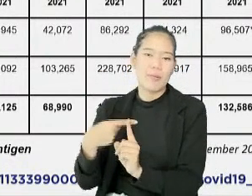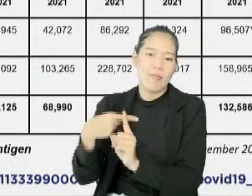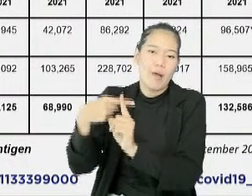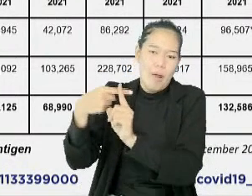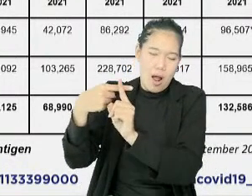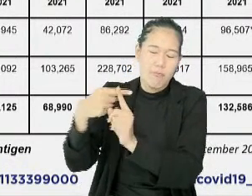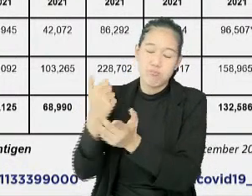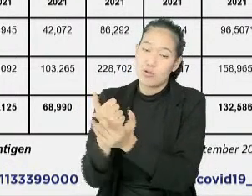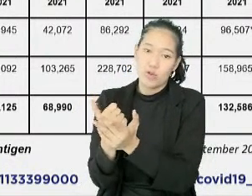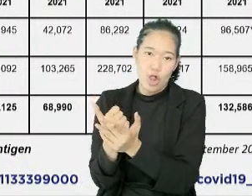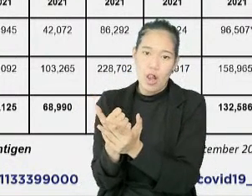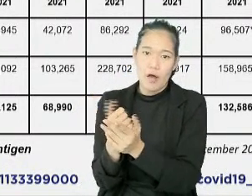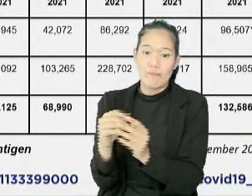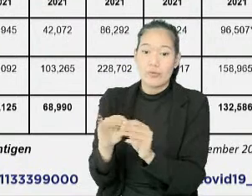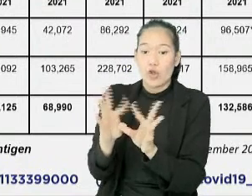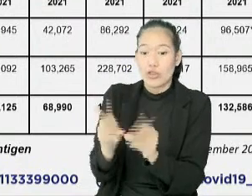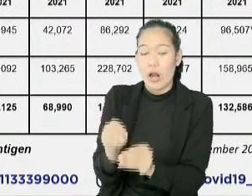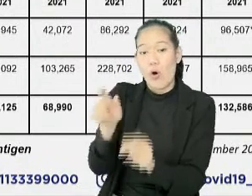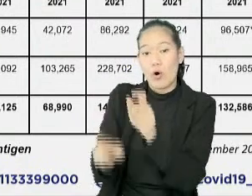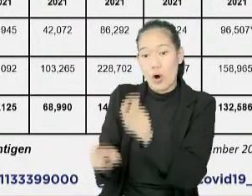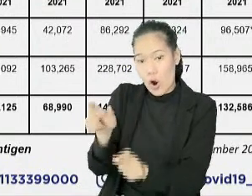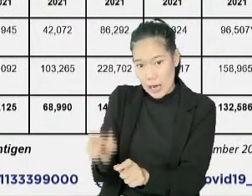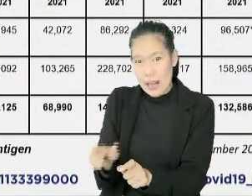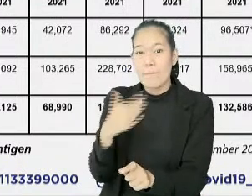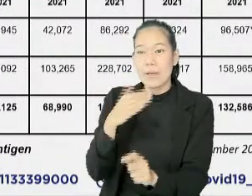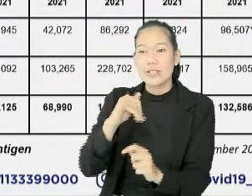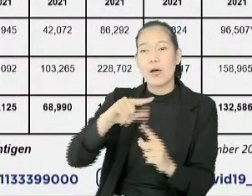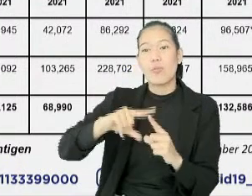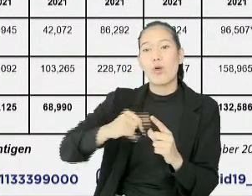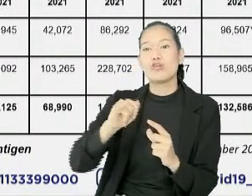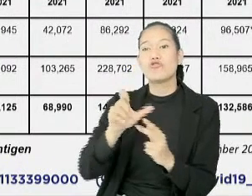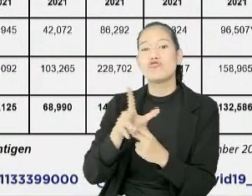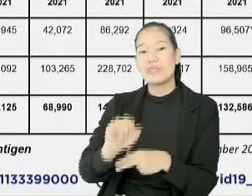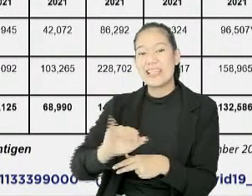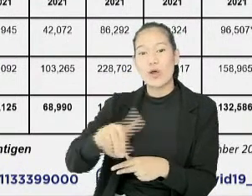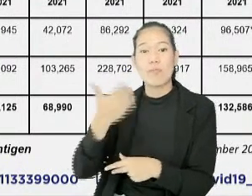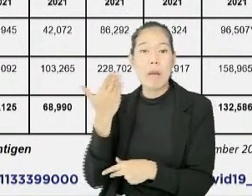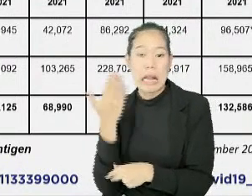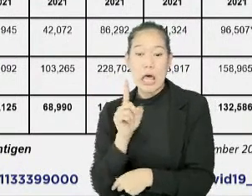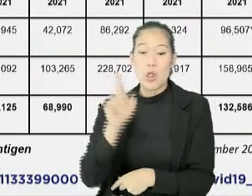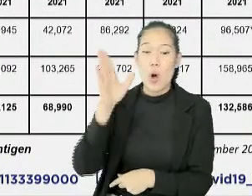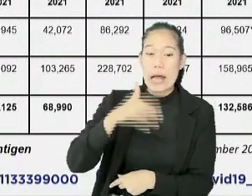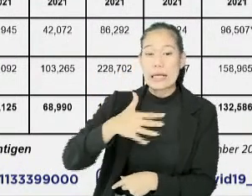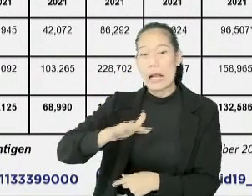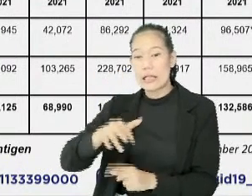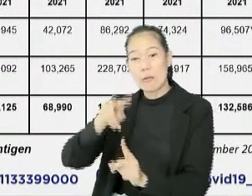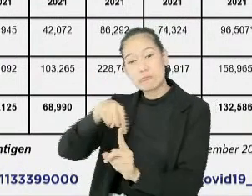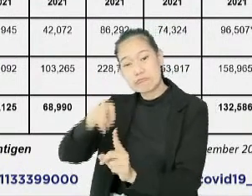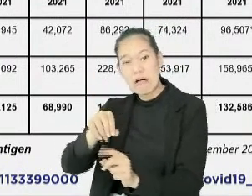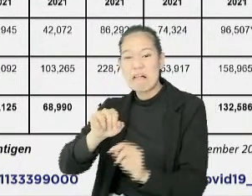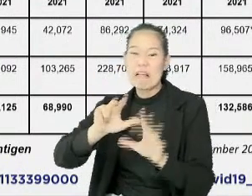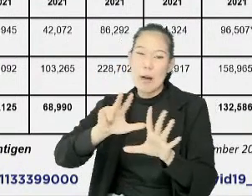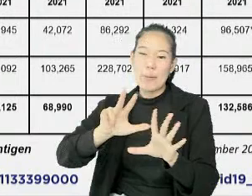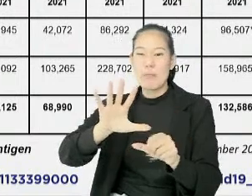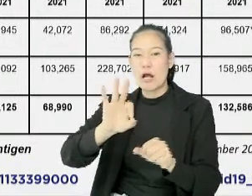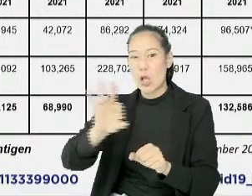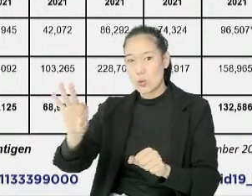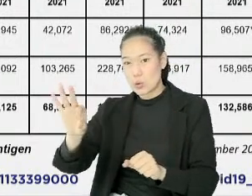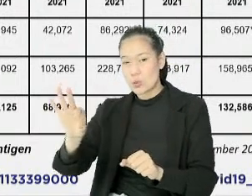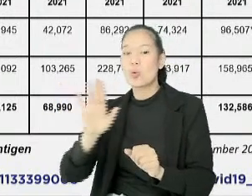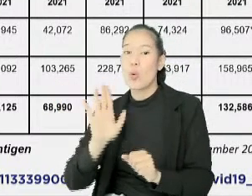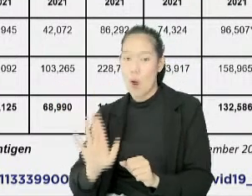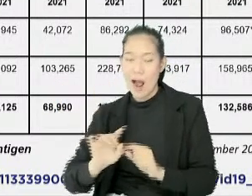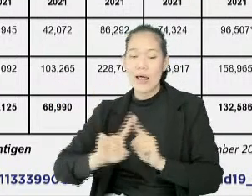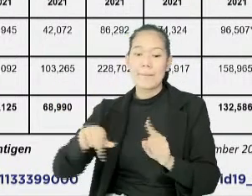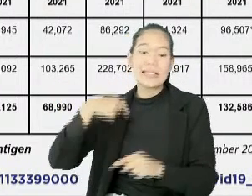yang signifikan dari jumlah orang diperiksa Kalau bulan Juni tahun lalu satu hari rata-rata hanya 8500